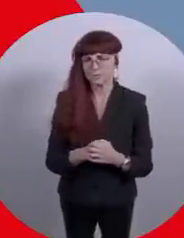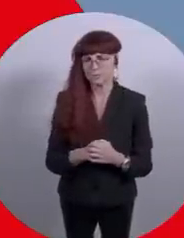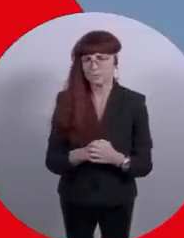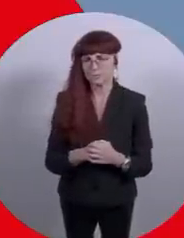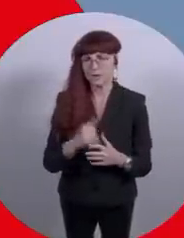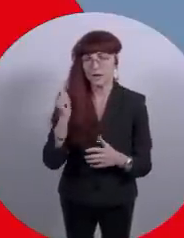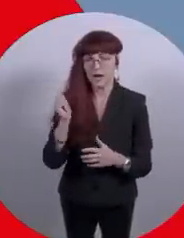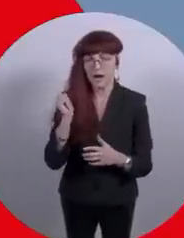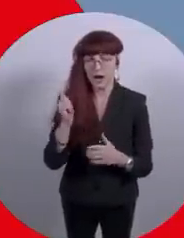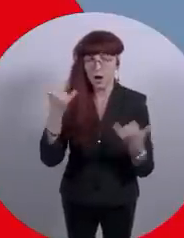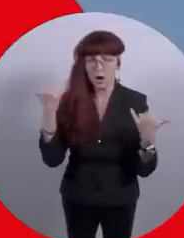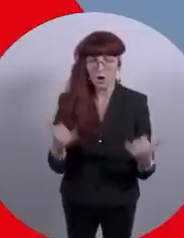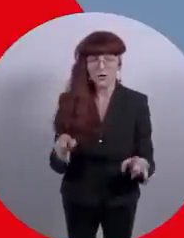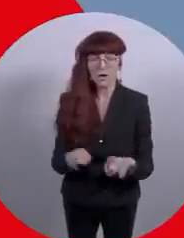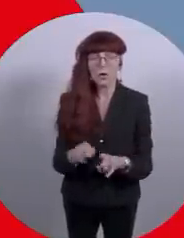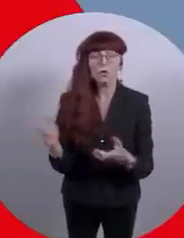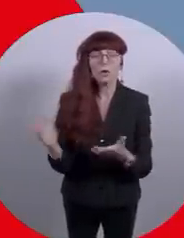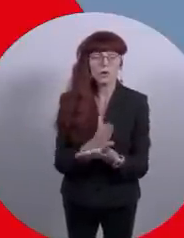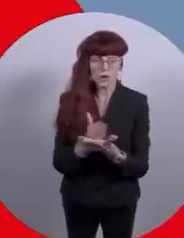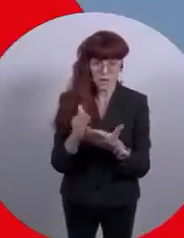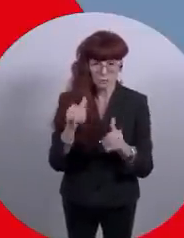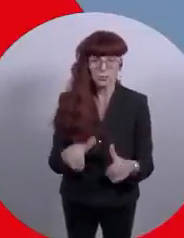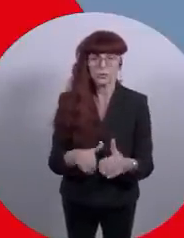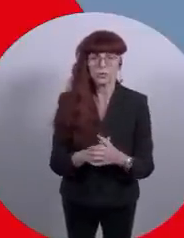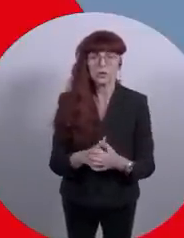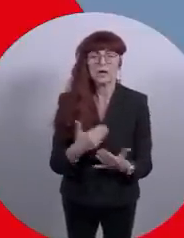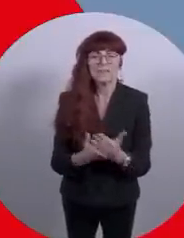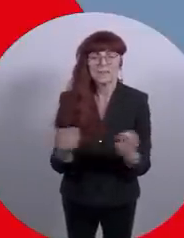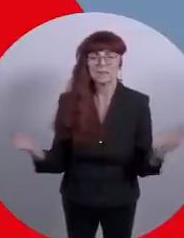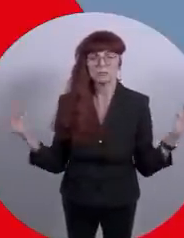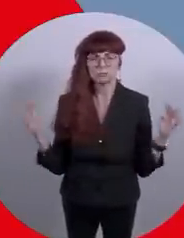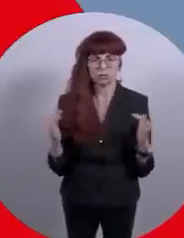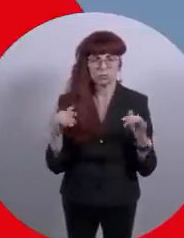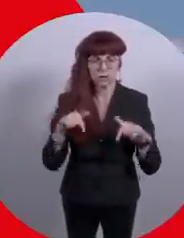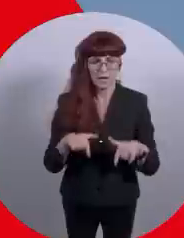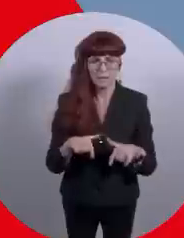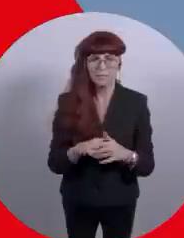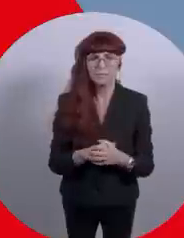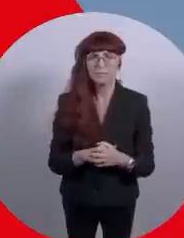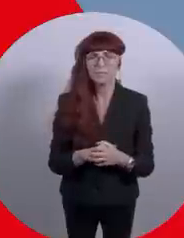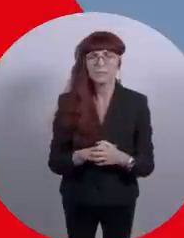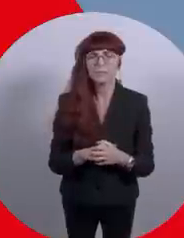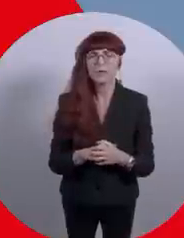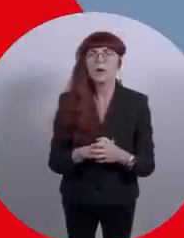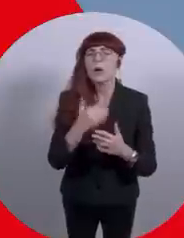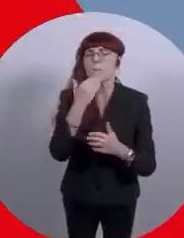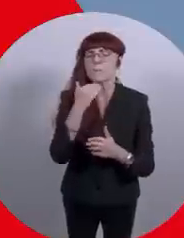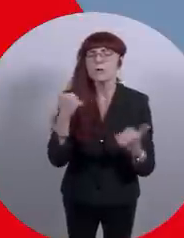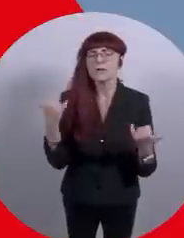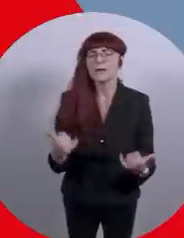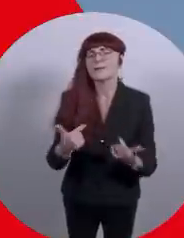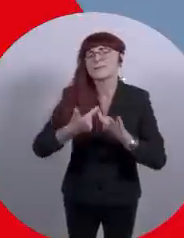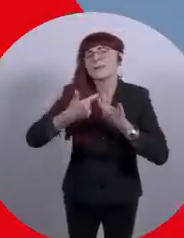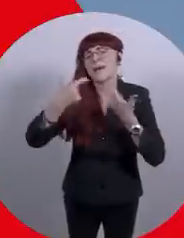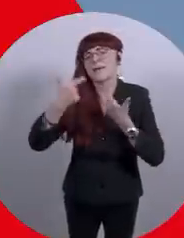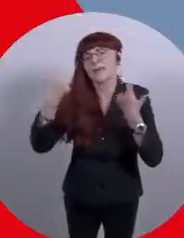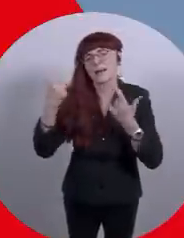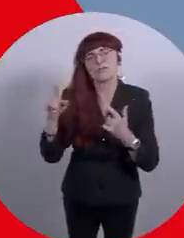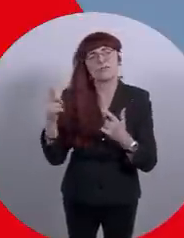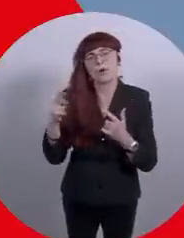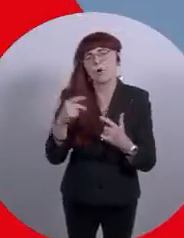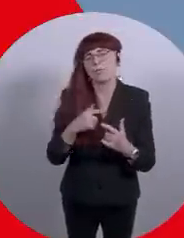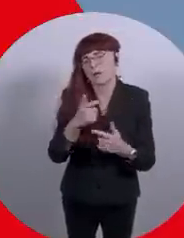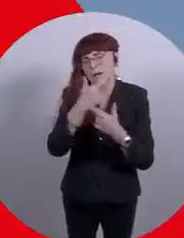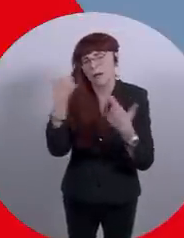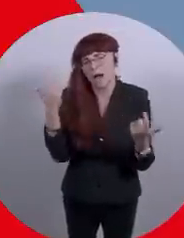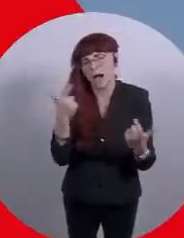ja aber es ist heute auch eine Entscheidung zu treffen deswegen sind wir auch gekommen und ich möchte euch jetzt darlegen warum ich ganz klar